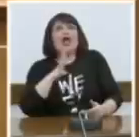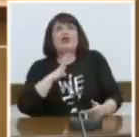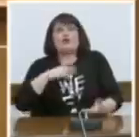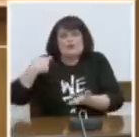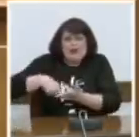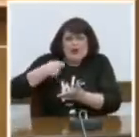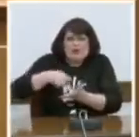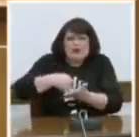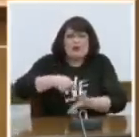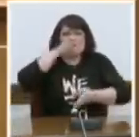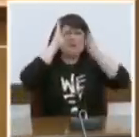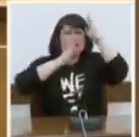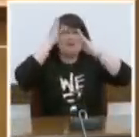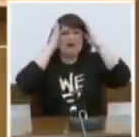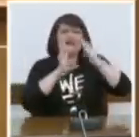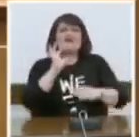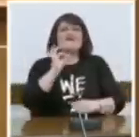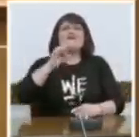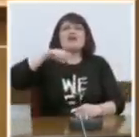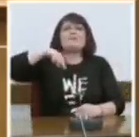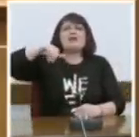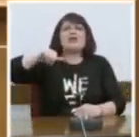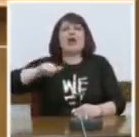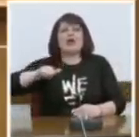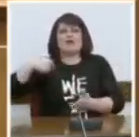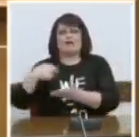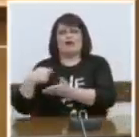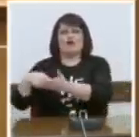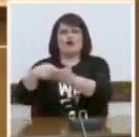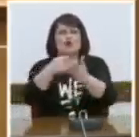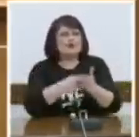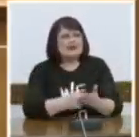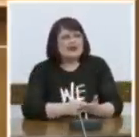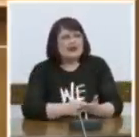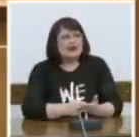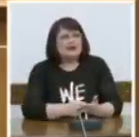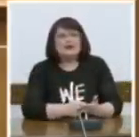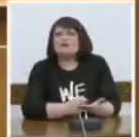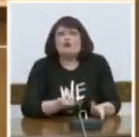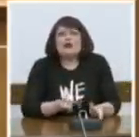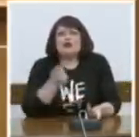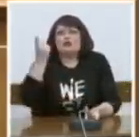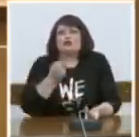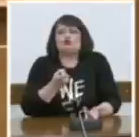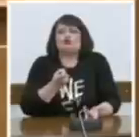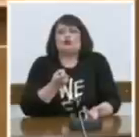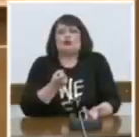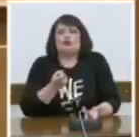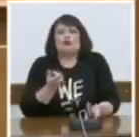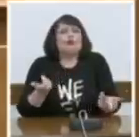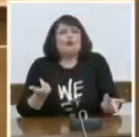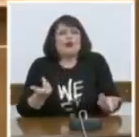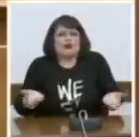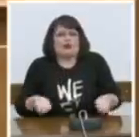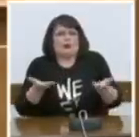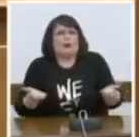πιθανά με την υπερφορολόγηση από το ΦΠΑ, θα αναφερθούμε και σε αυτό, τη δική τους επιδότηση του επιδόματος σύντησης, του Market